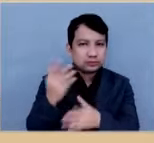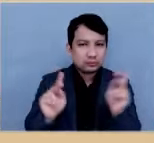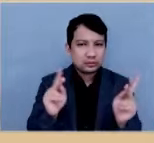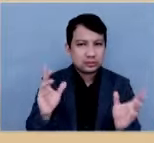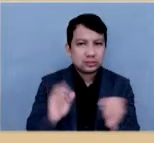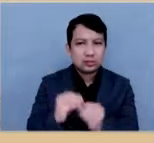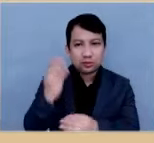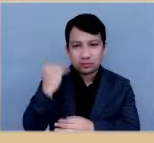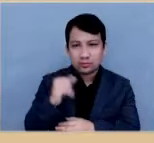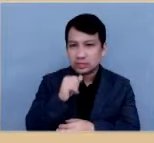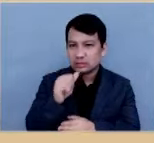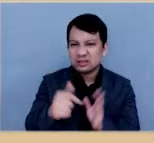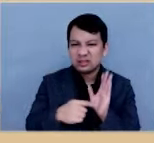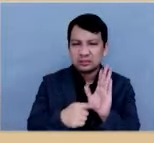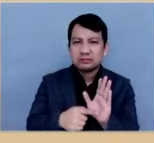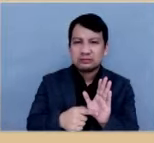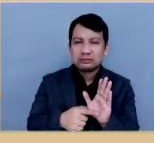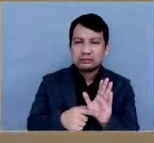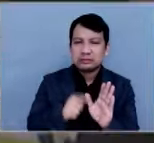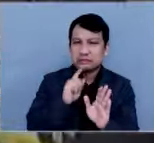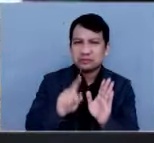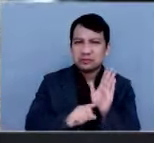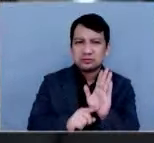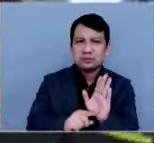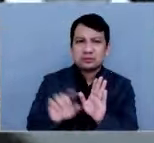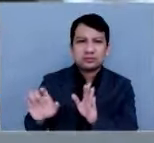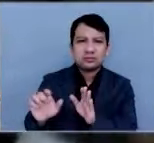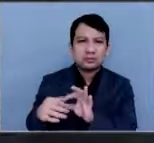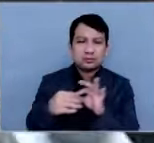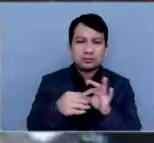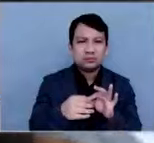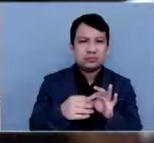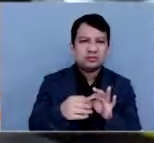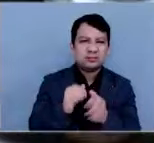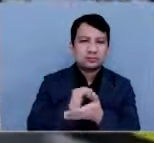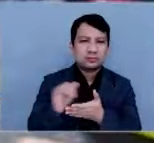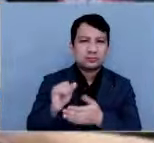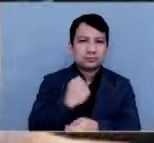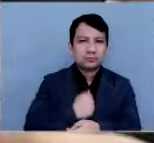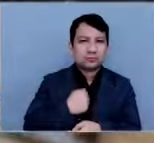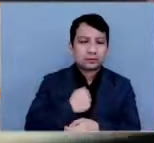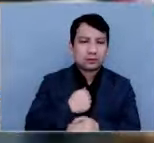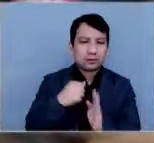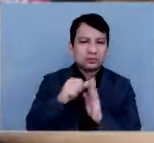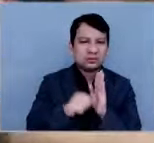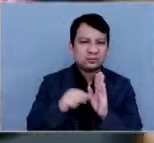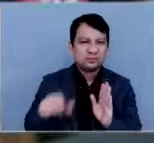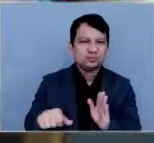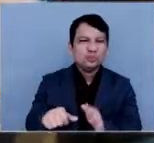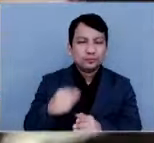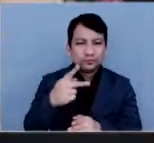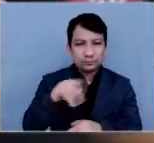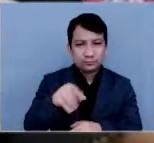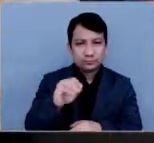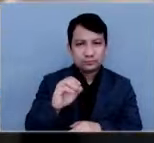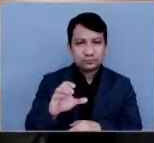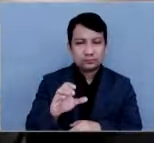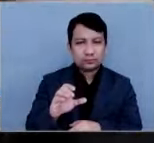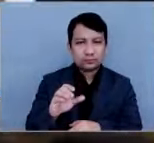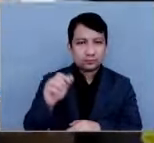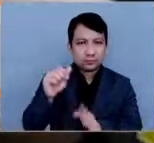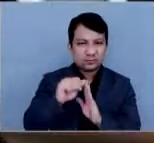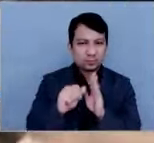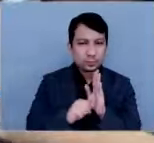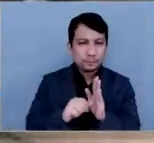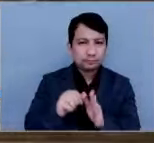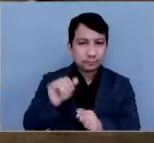because it doesn't speak well of their institution. Agad namang nag-sorry ang legal counsel ng KOJC na si Attorney